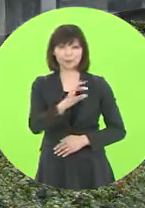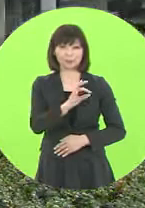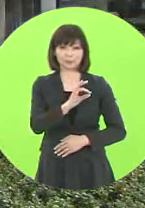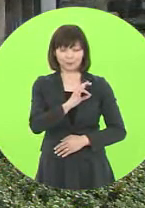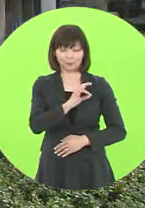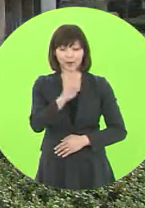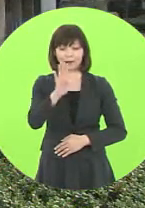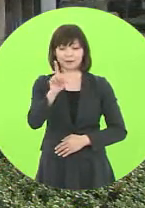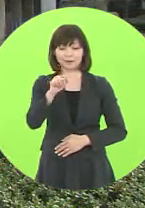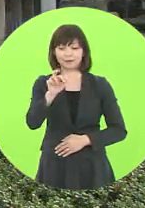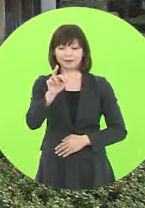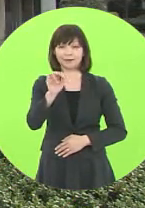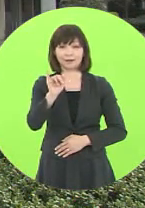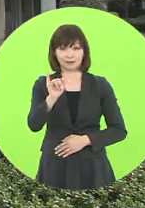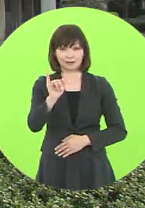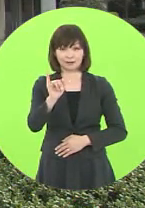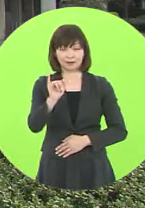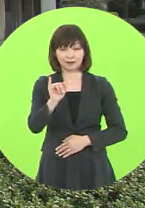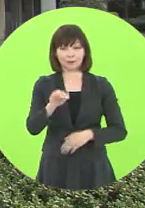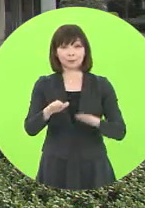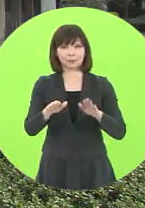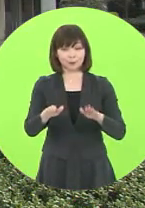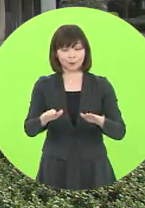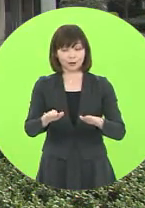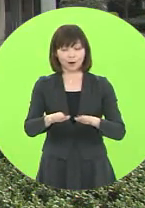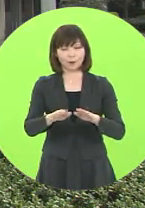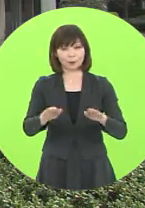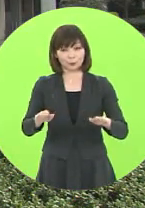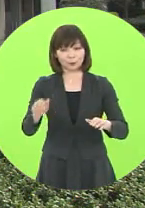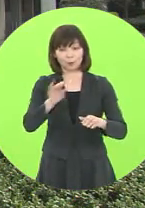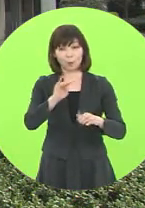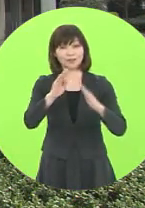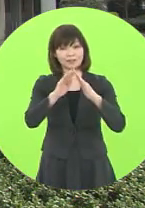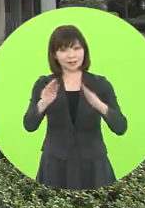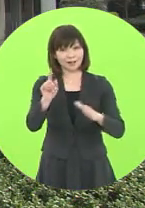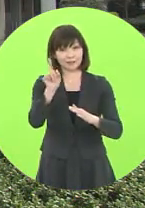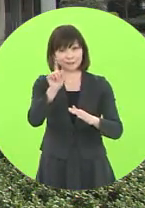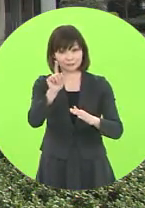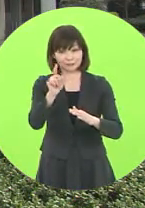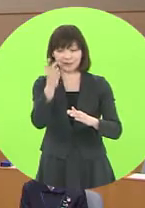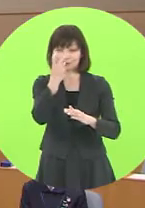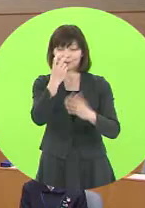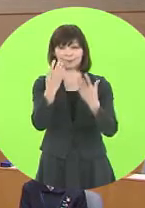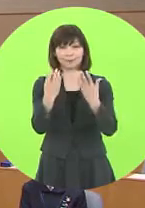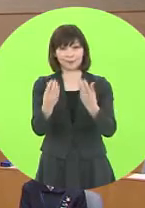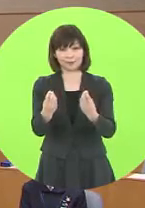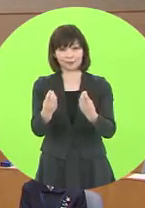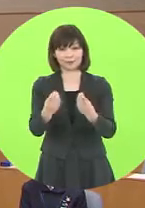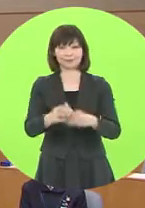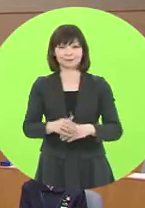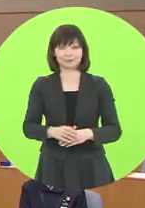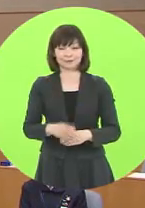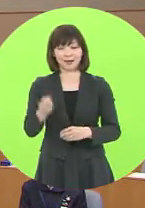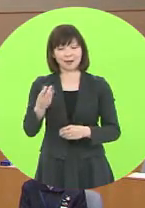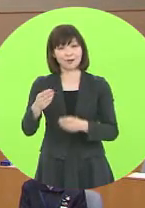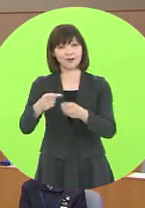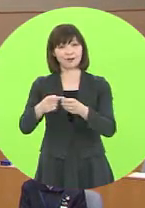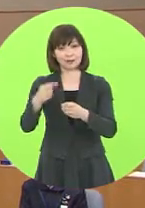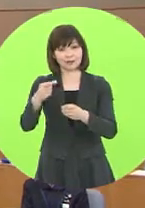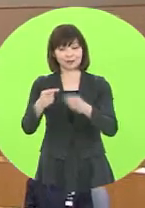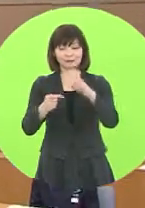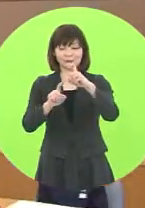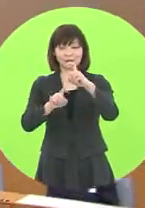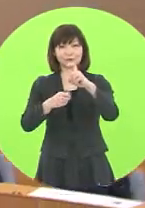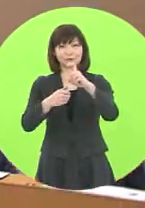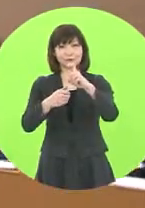は県政。今回は子ども議会について調べてみたんだ。令和元年10